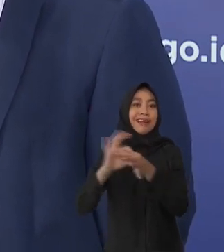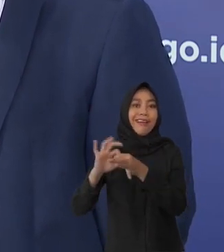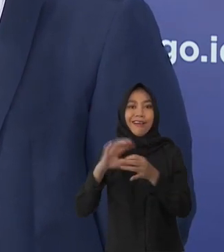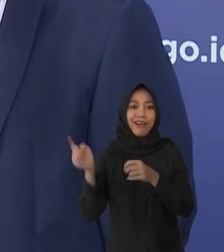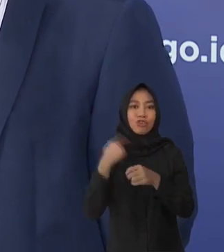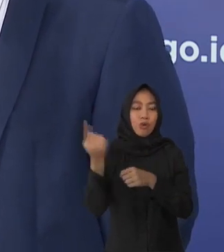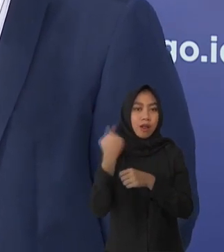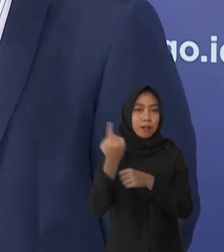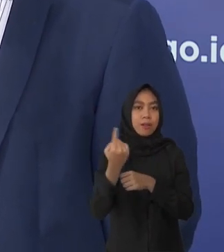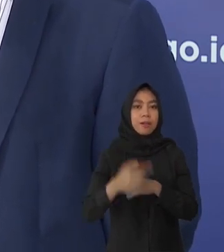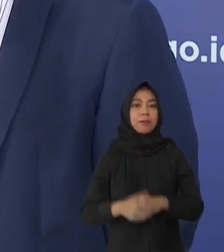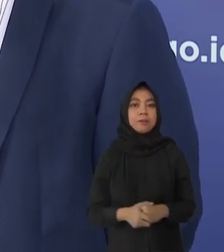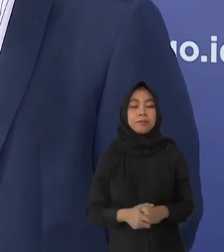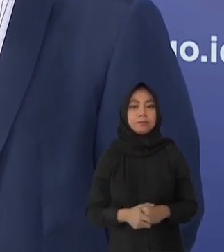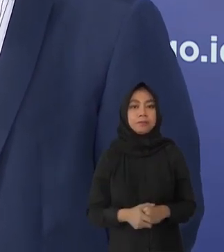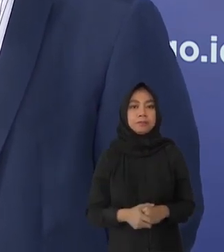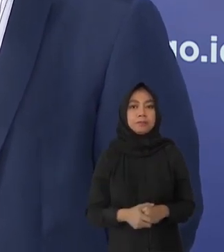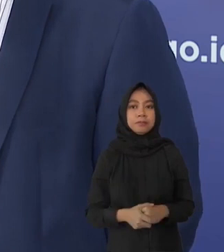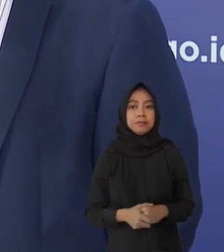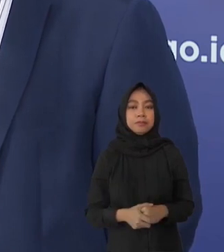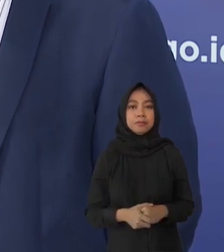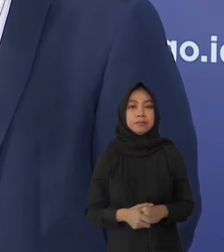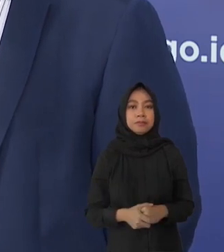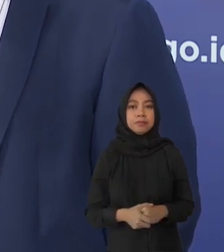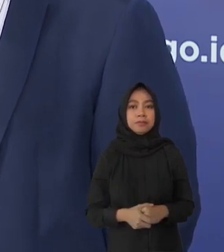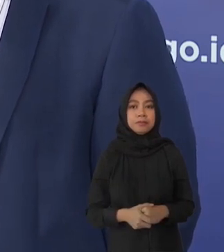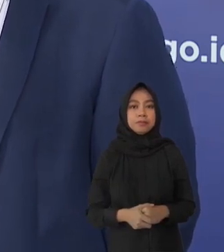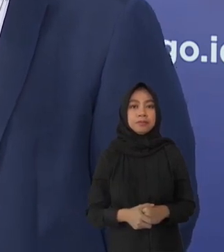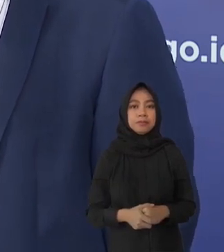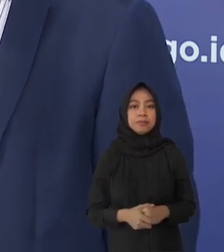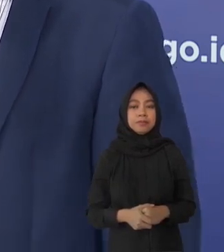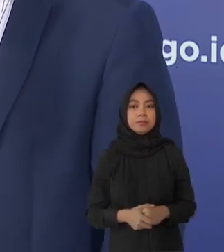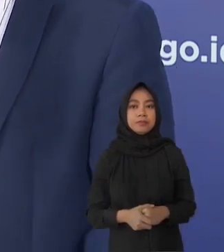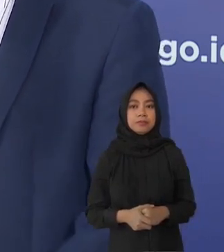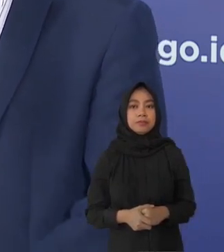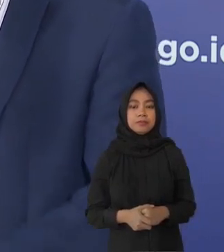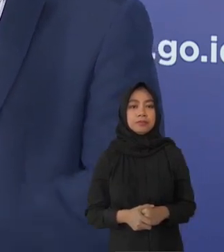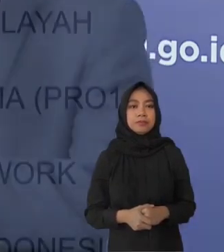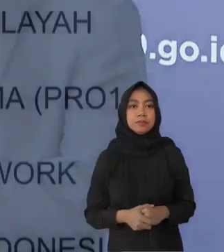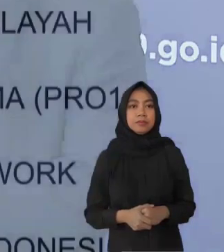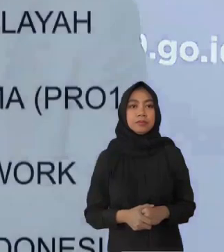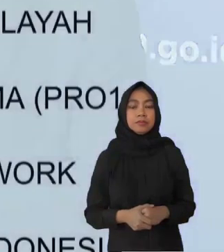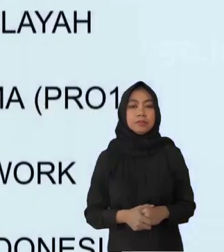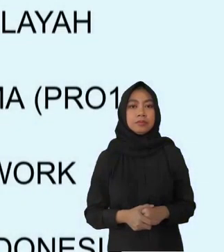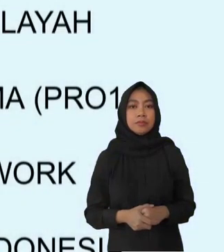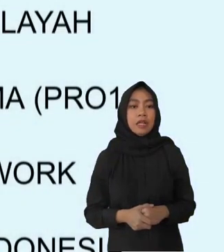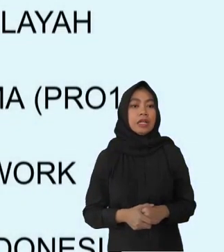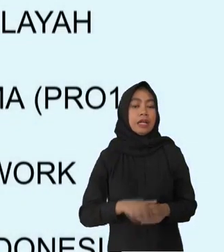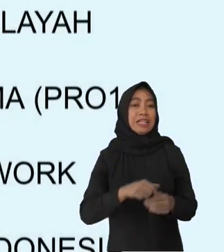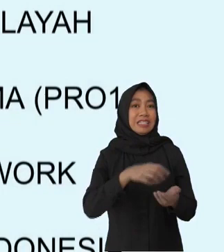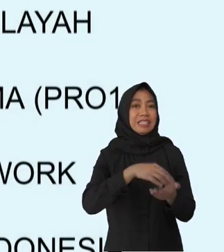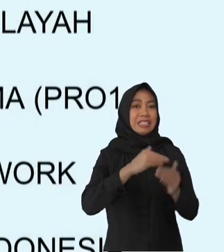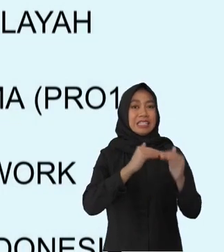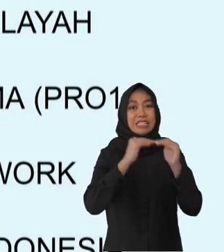diikuti atau dirilai oleh sekitar 224 stasiun di seluruh